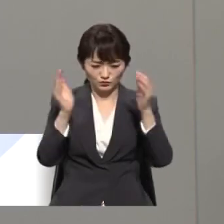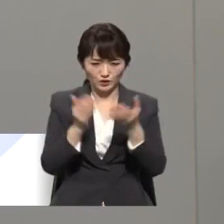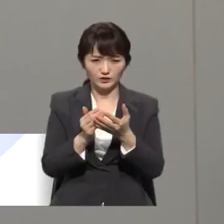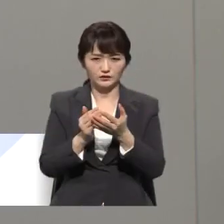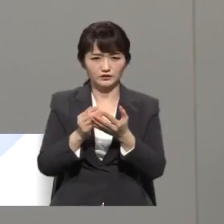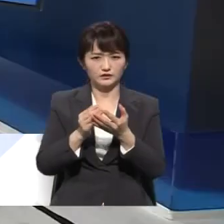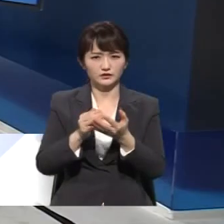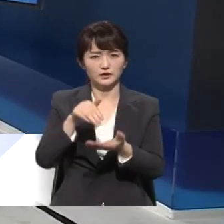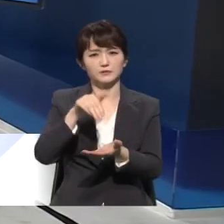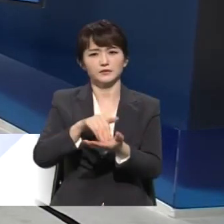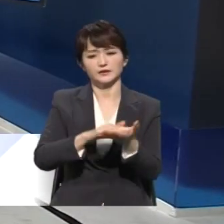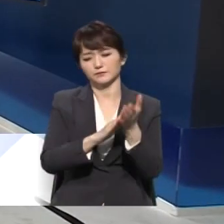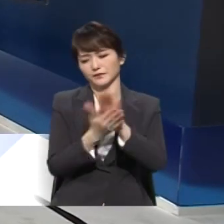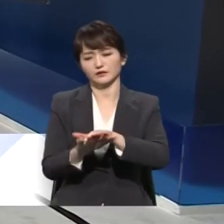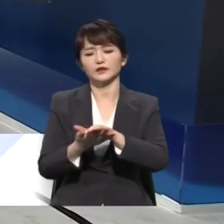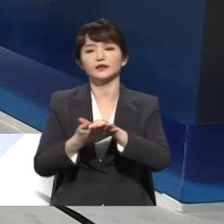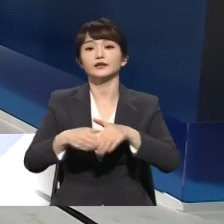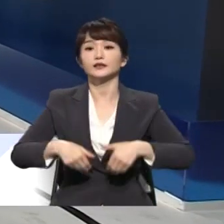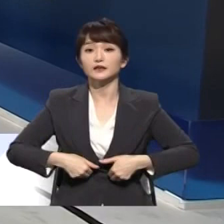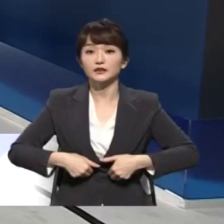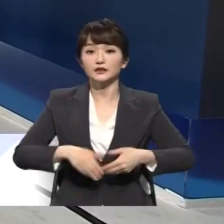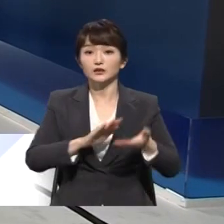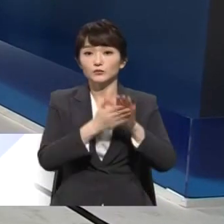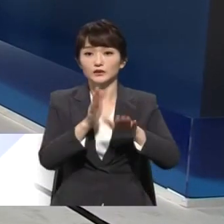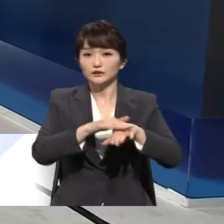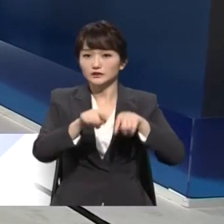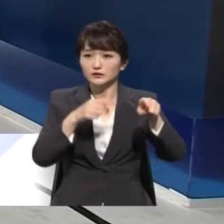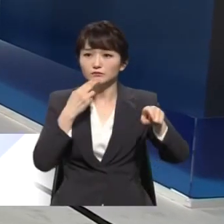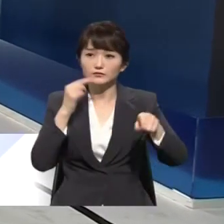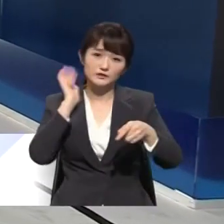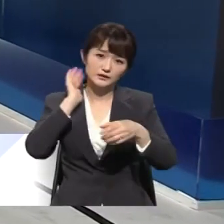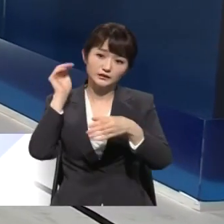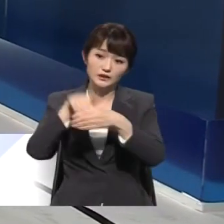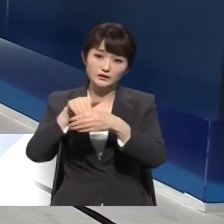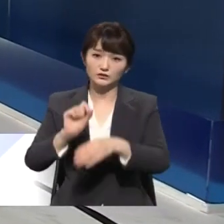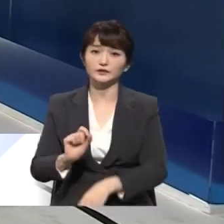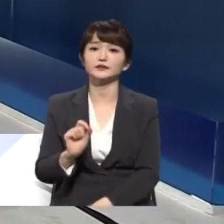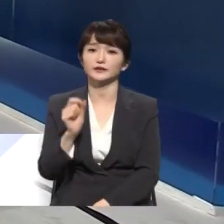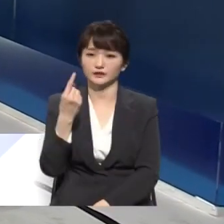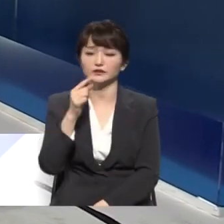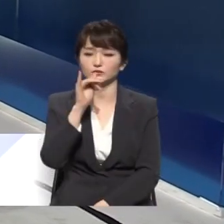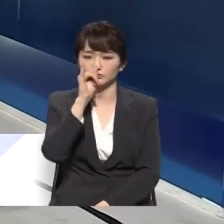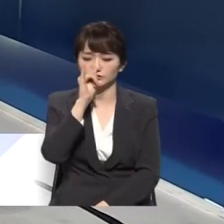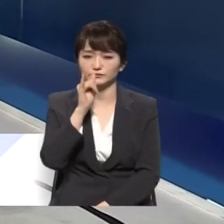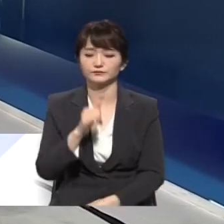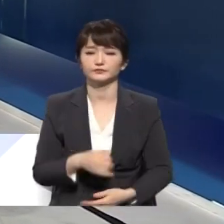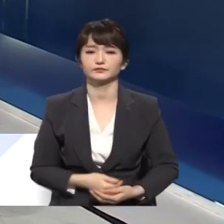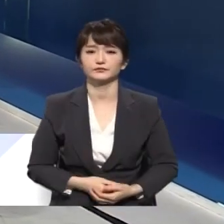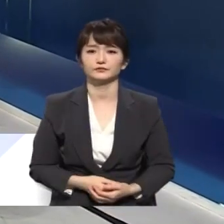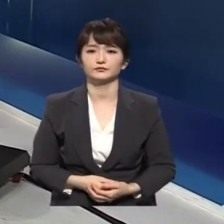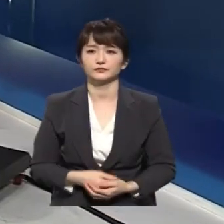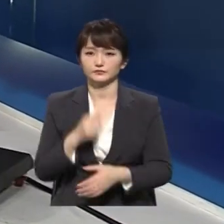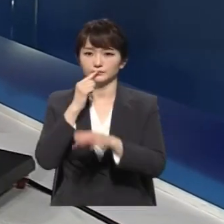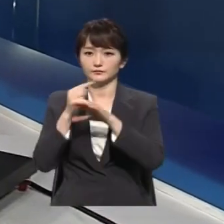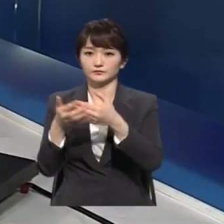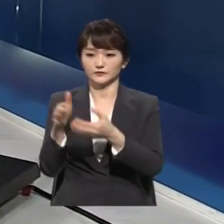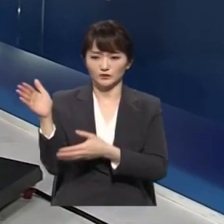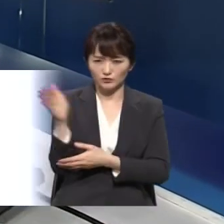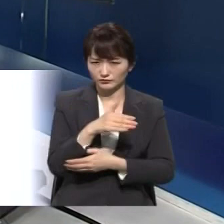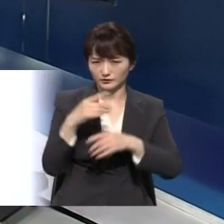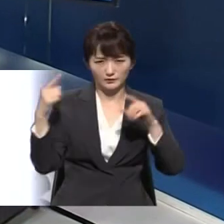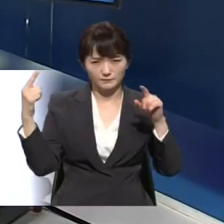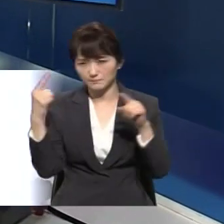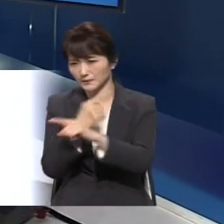필요합니다 반성과 변화를 실천하려면 대선이 가장 큰 계기가 될 수 있다고 생각합니다 미주 담부터 달라지게